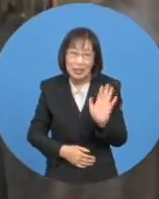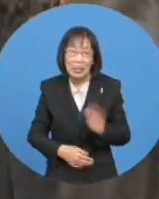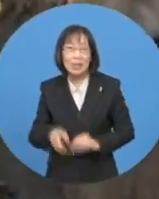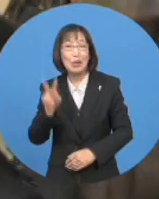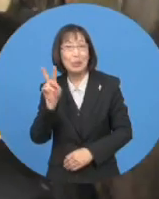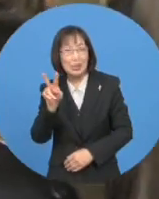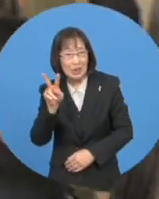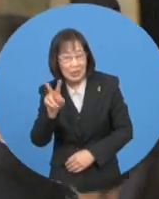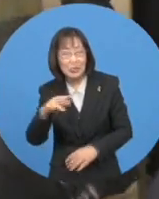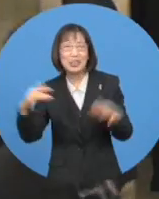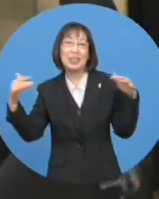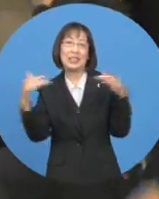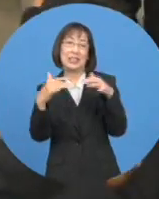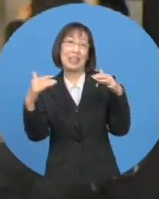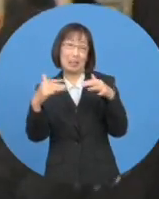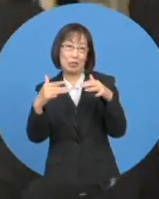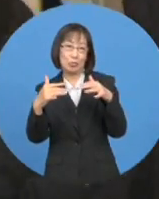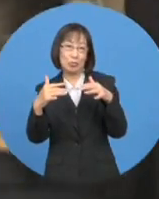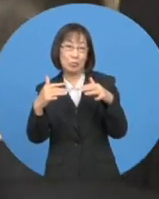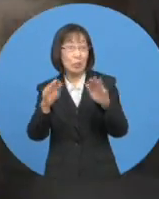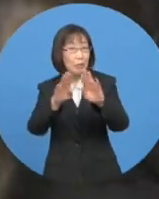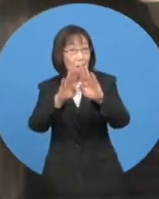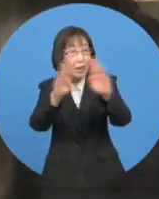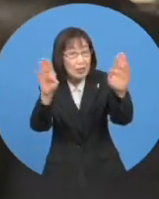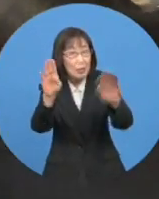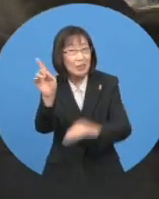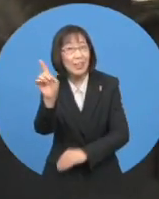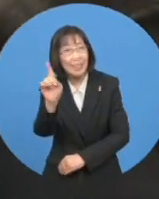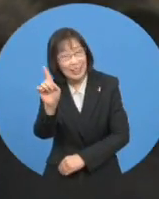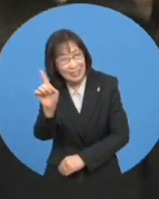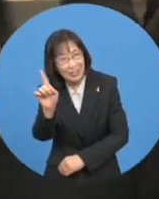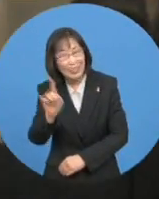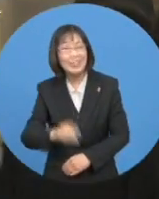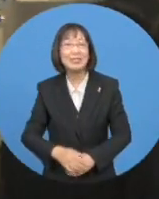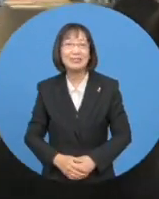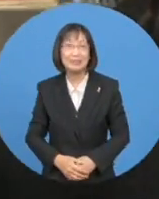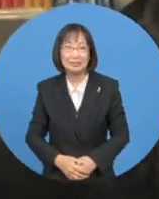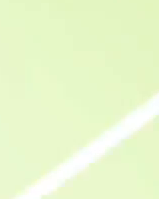り、にぎやかです。一体何が始まるのでしょう。